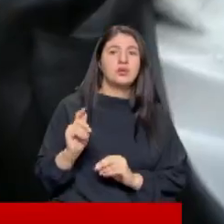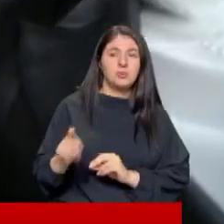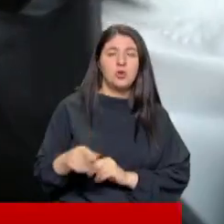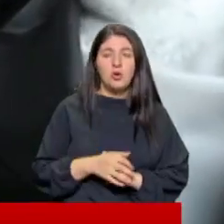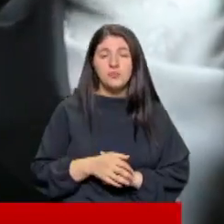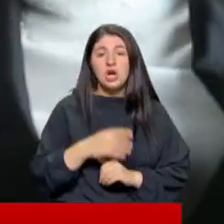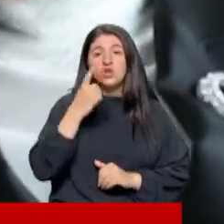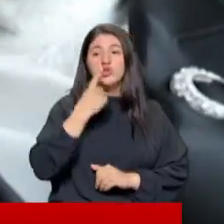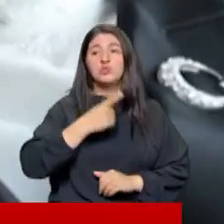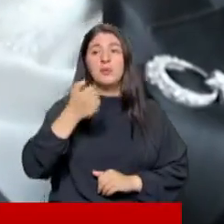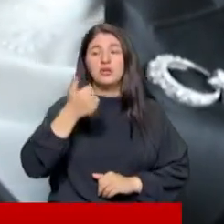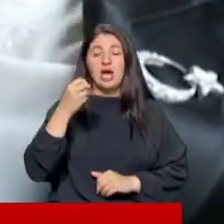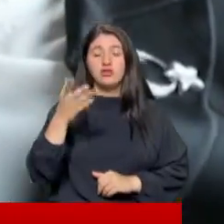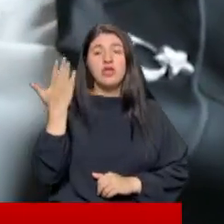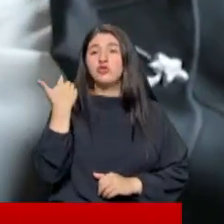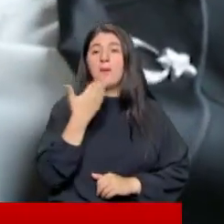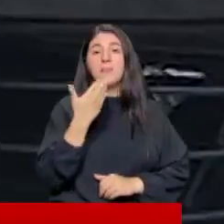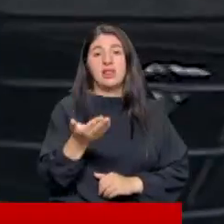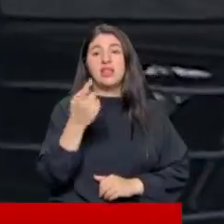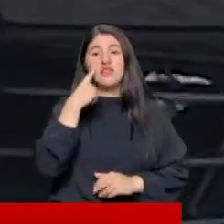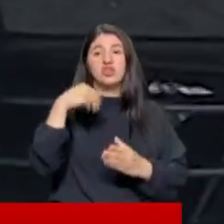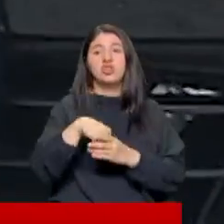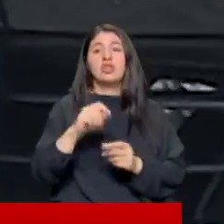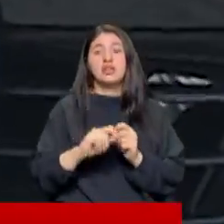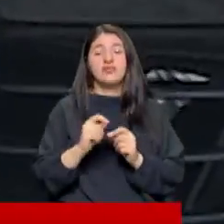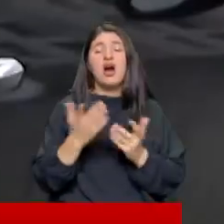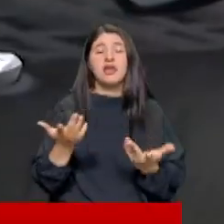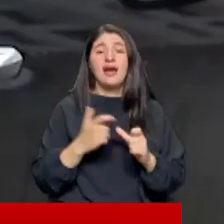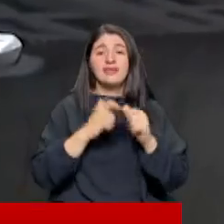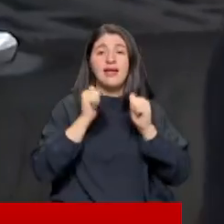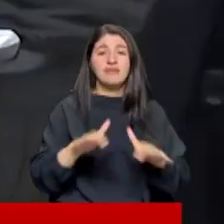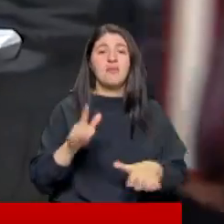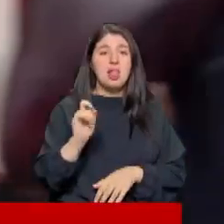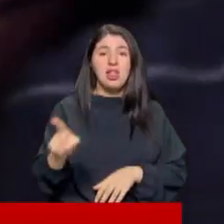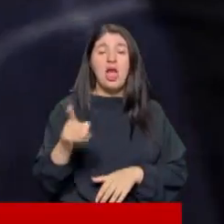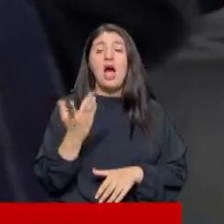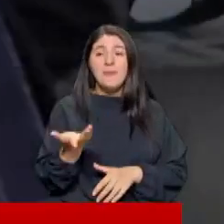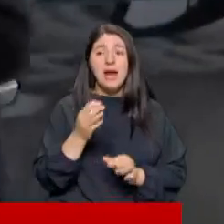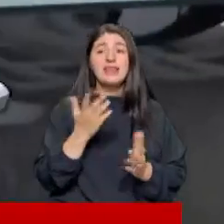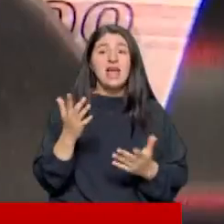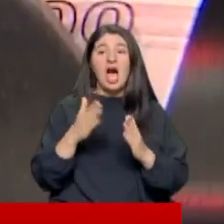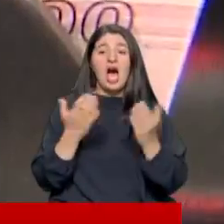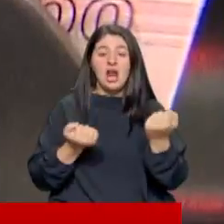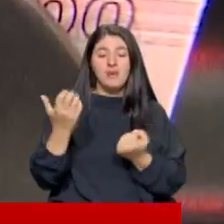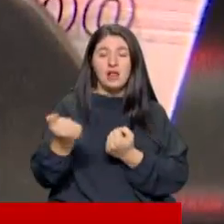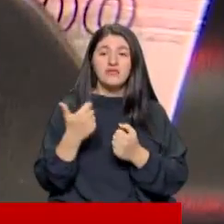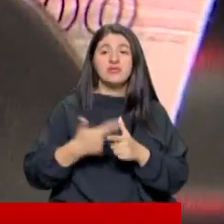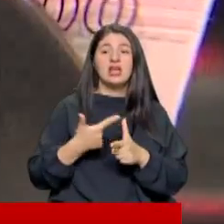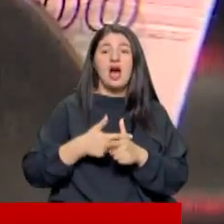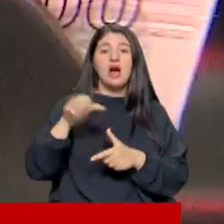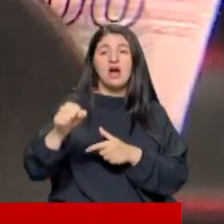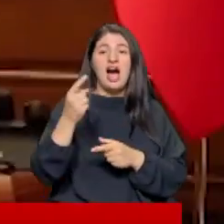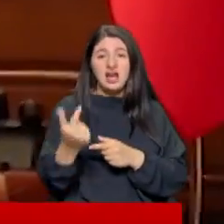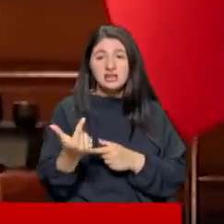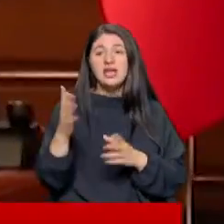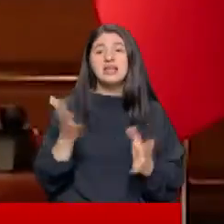getiriyoruz. Cumhurbaşkanı Erdoğan daha önce de dile getirdi kamuda tasarrufu, hatta genelgede yayımladı. Ama ne taşıt alım ve kiralama azaldı